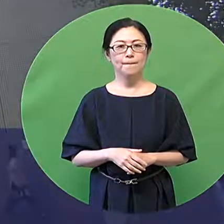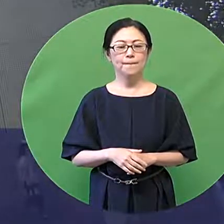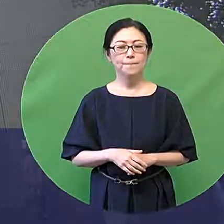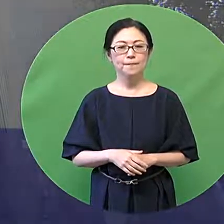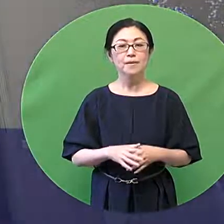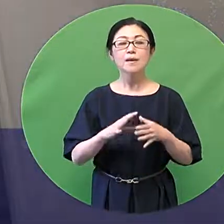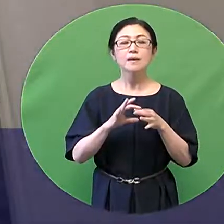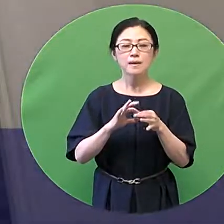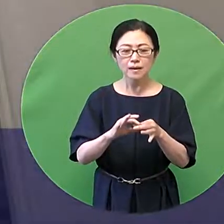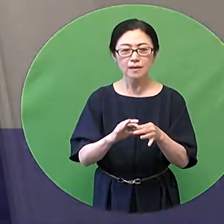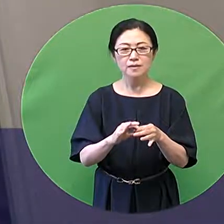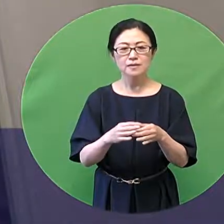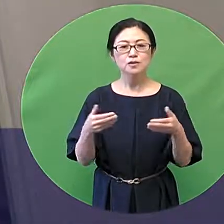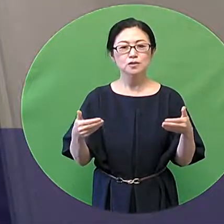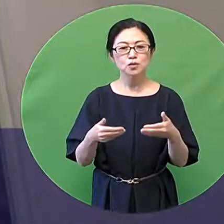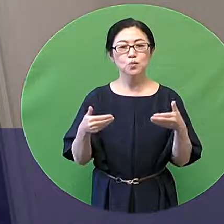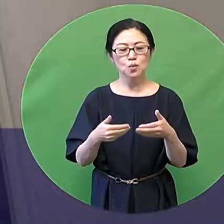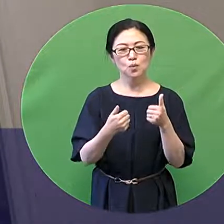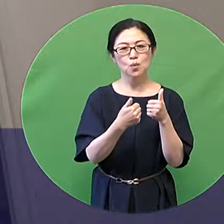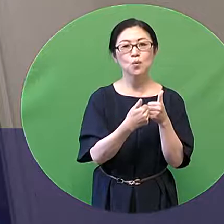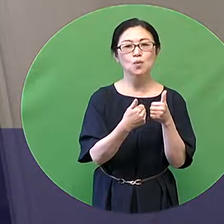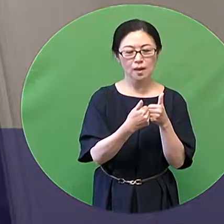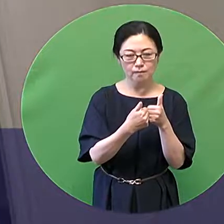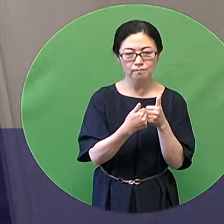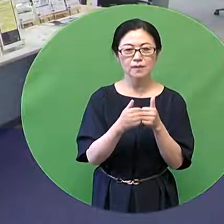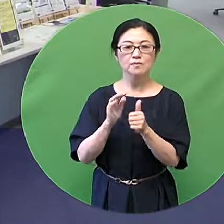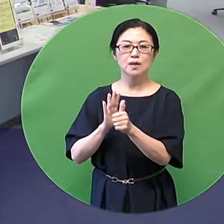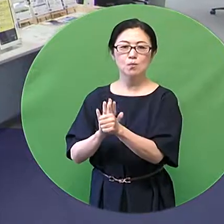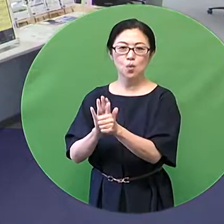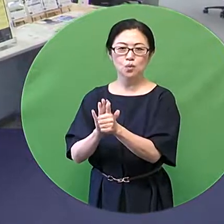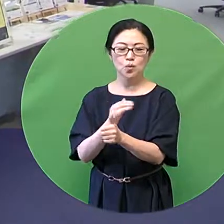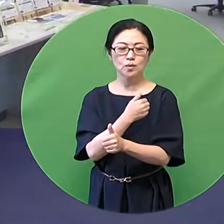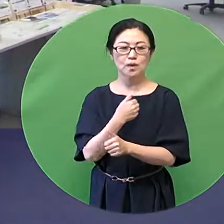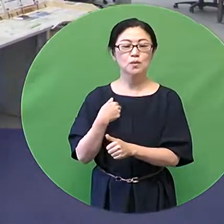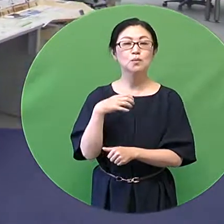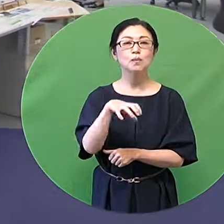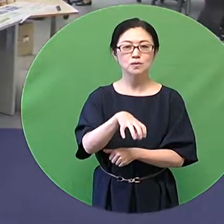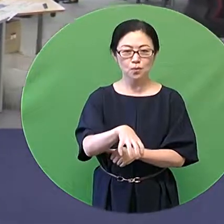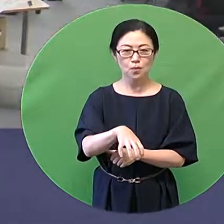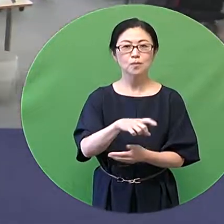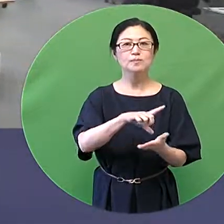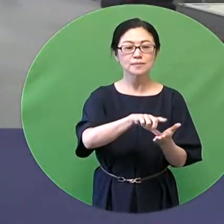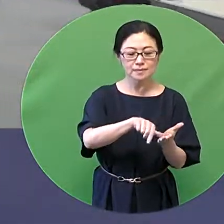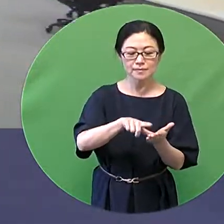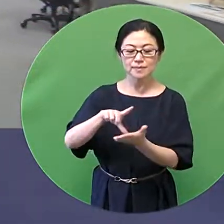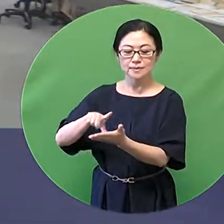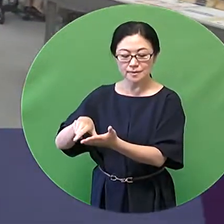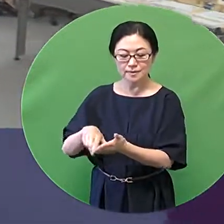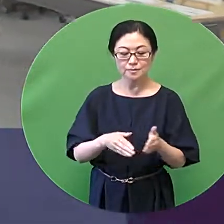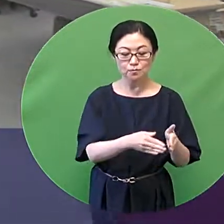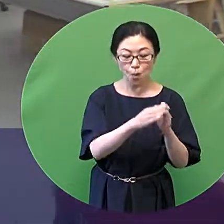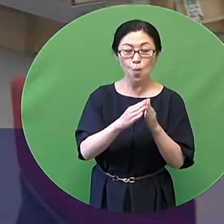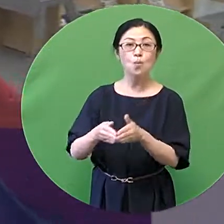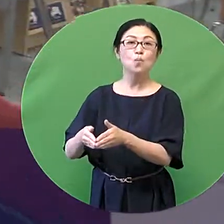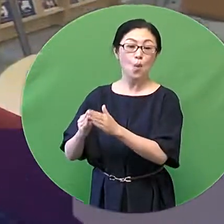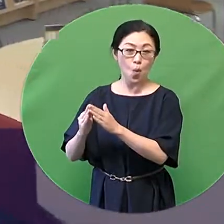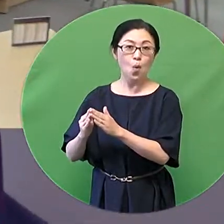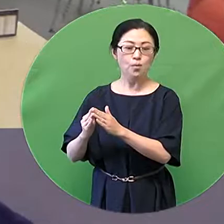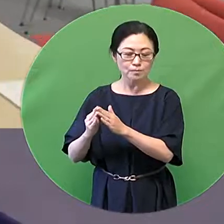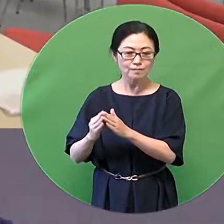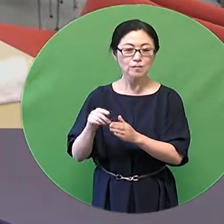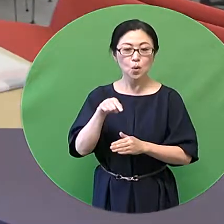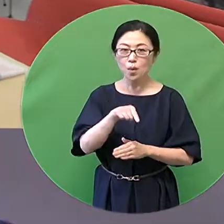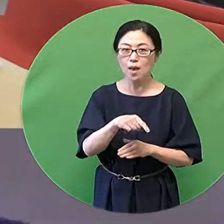そこで県は岩手で働きたい人の相談窓口としてジョブカフェ岩手を設置し、各地域